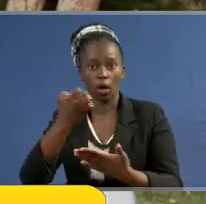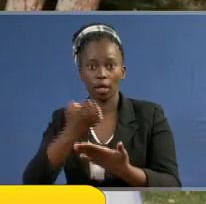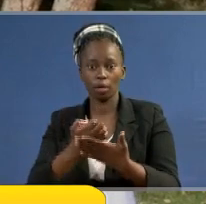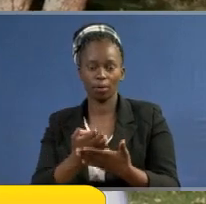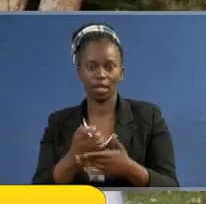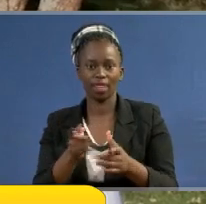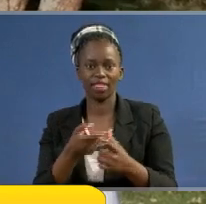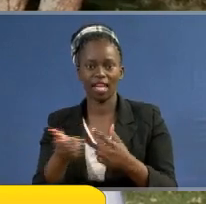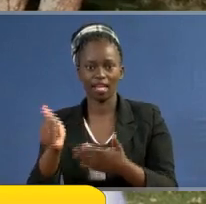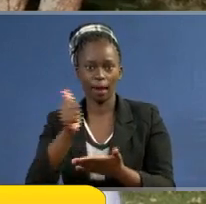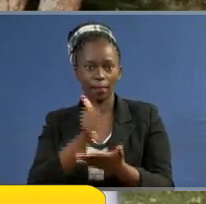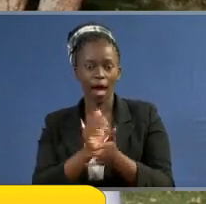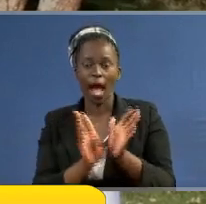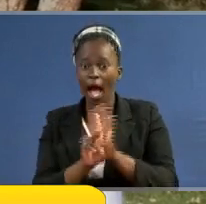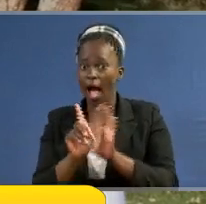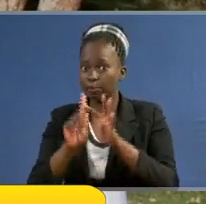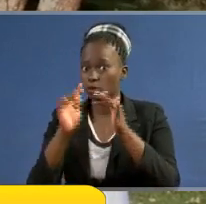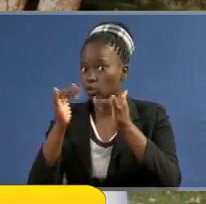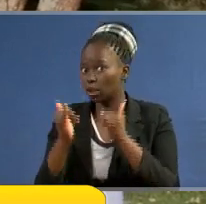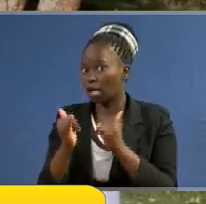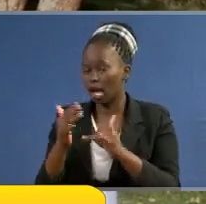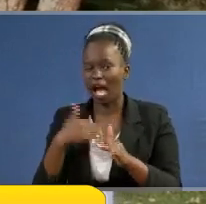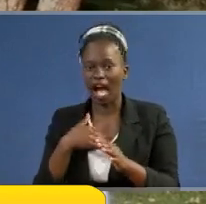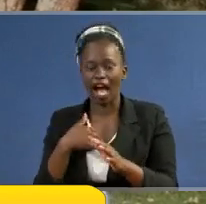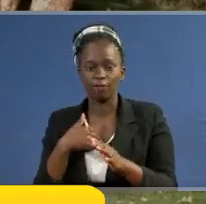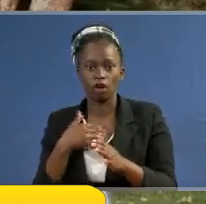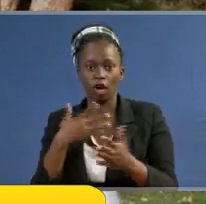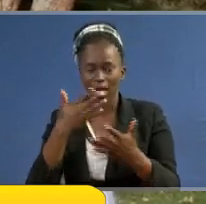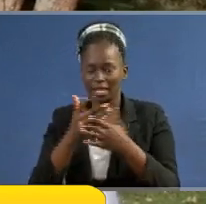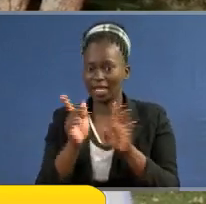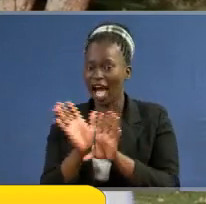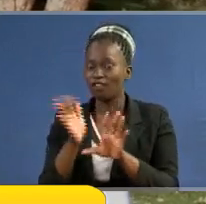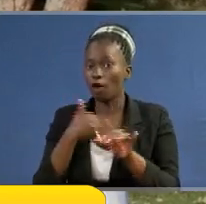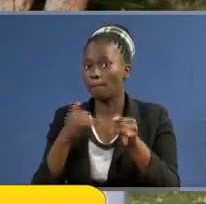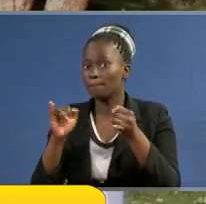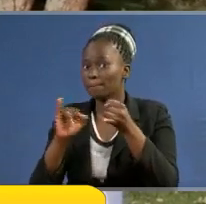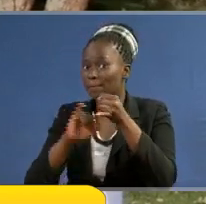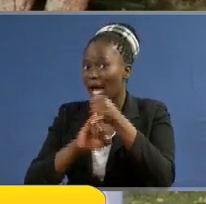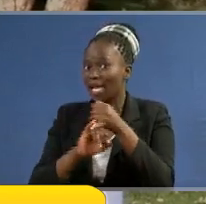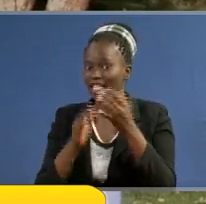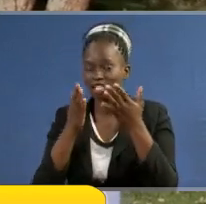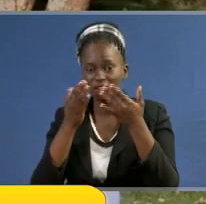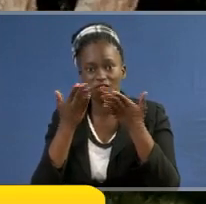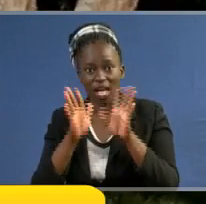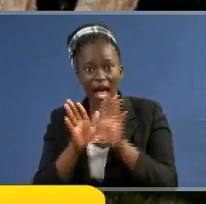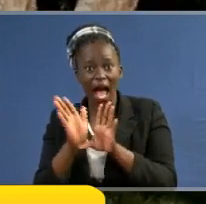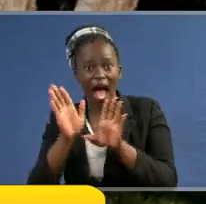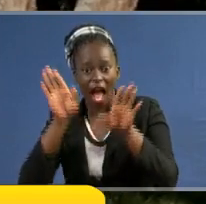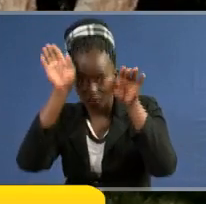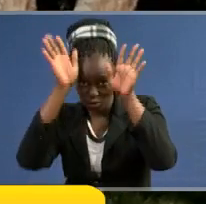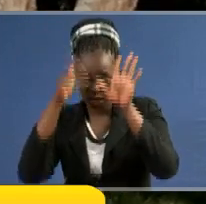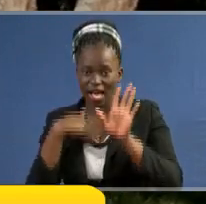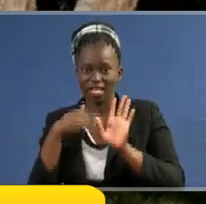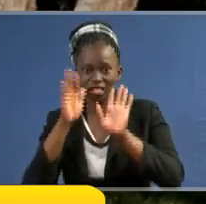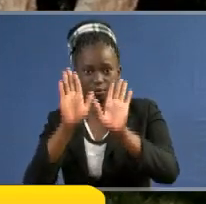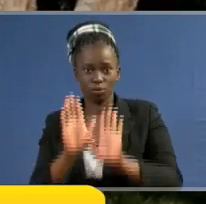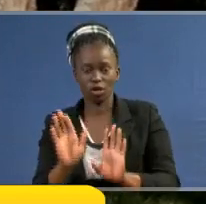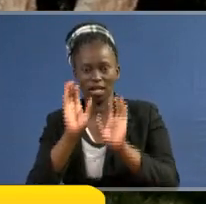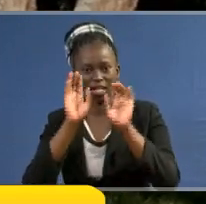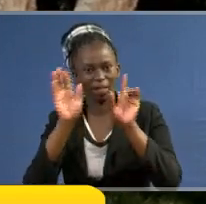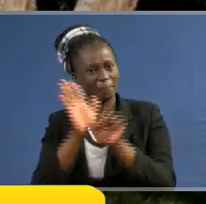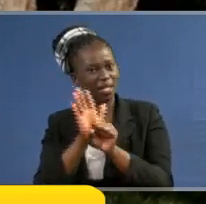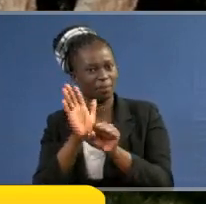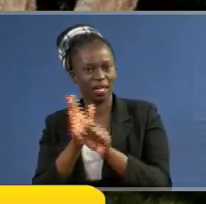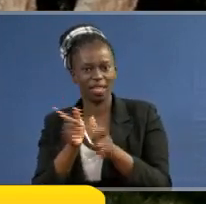to a point na mpaka pahali ambapo nimeweza kuoa. Punda iko na manufaa mengi. Kwa harusi yangu leo